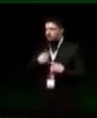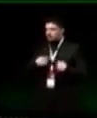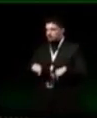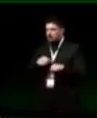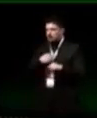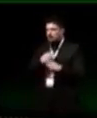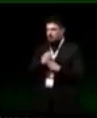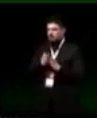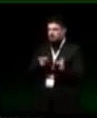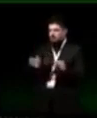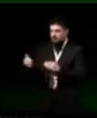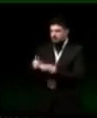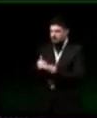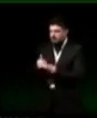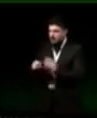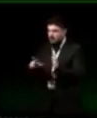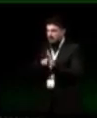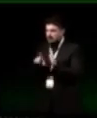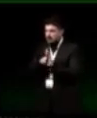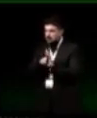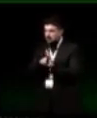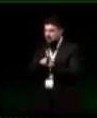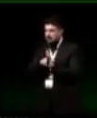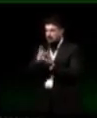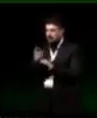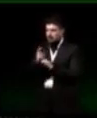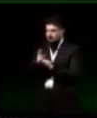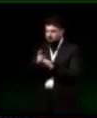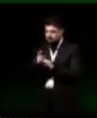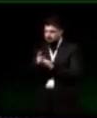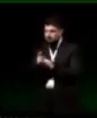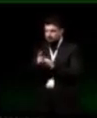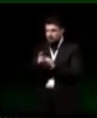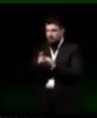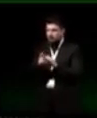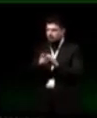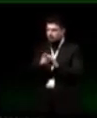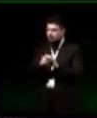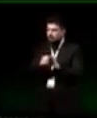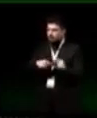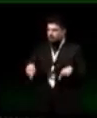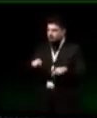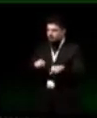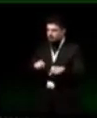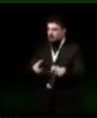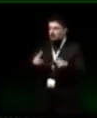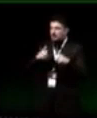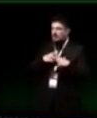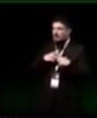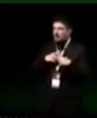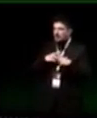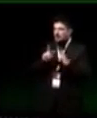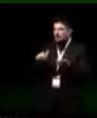se come spero sarà approvata rapidamente al Senato, porrà di fronte a tutti noi nelle prossime settimane.